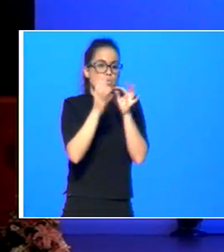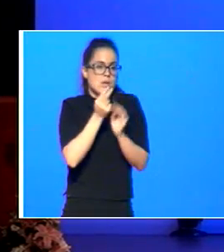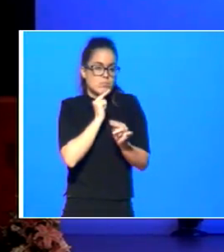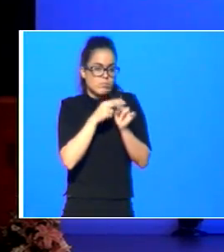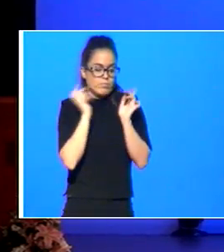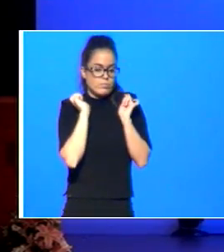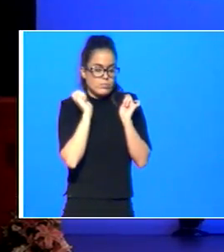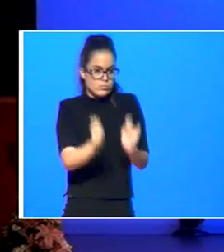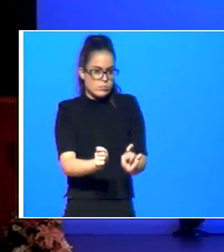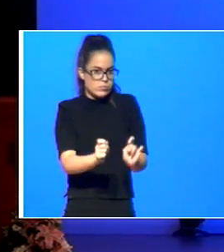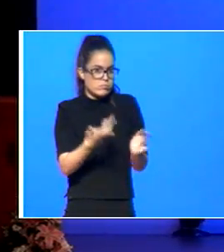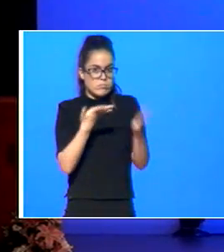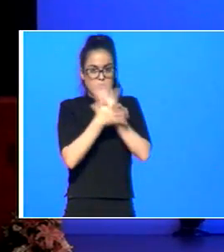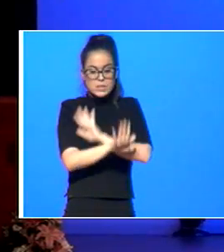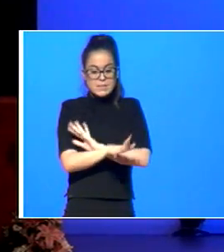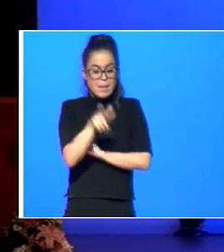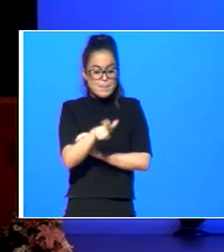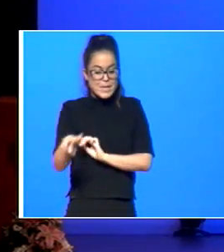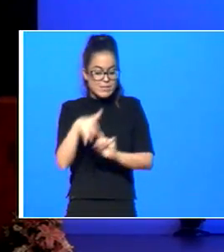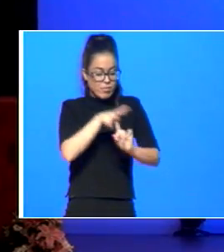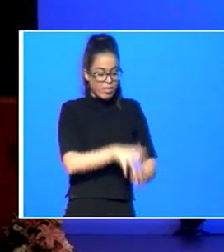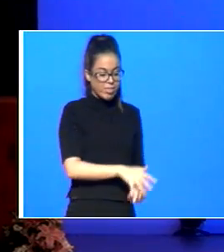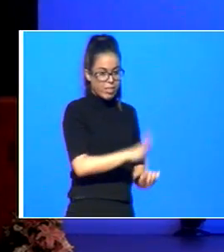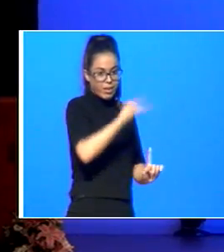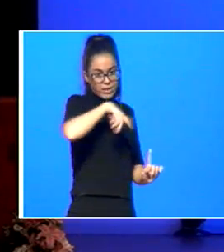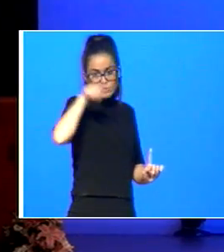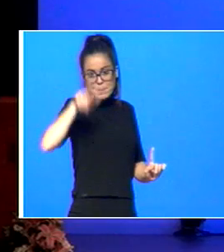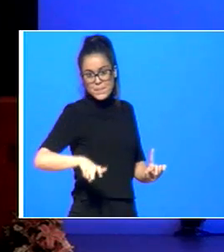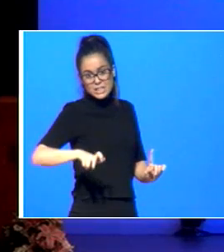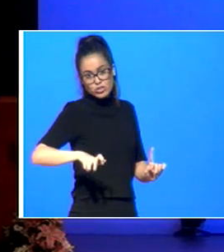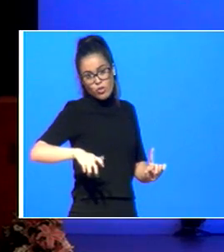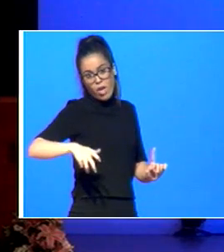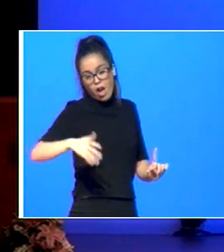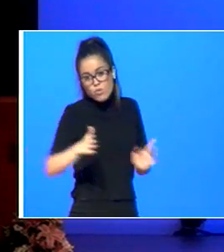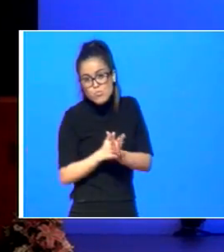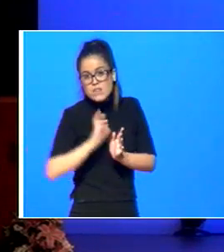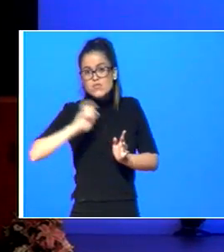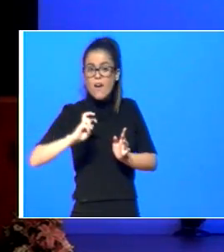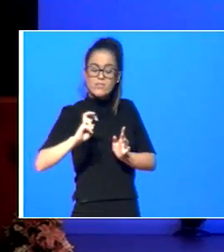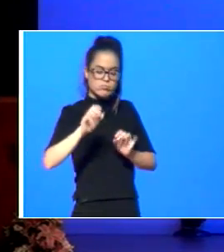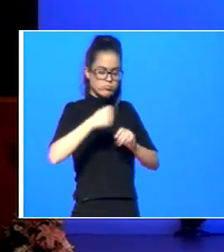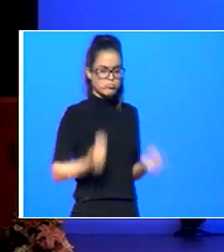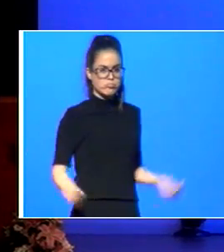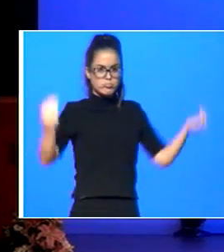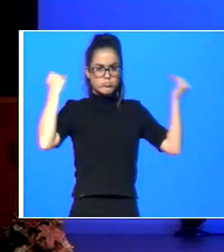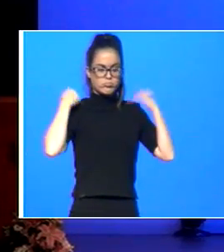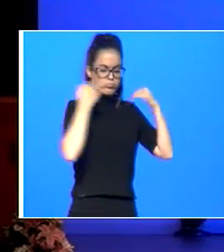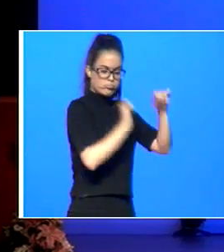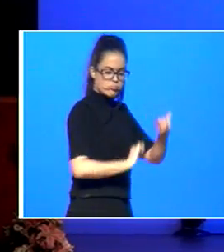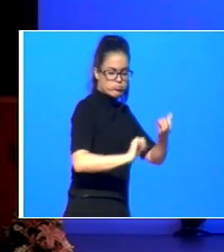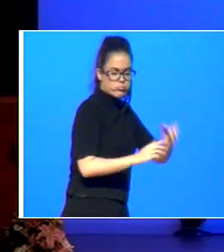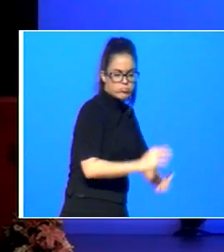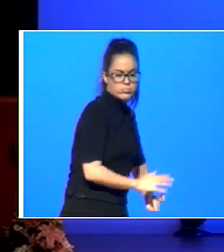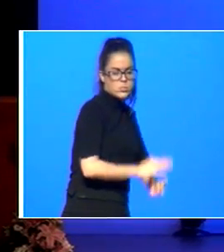inorrez gelditzeko babes baztertuta, ba, bueno, guk daukaguz bebai, ikasle batzuk, arduratzen dirazenak, ba, edo kanpotik